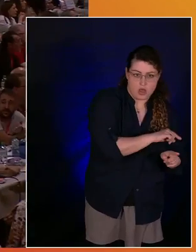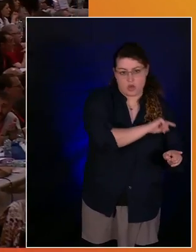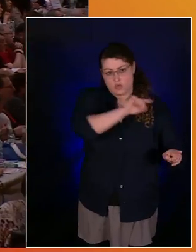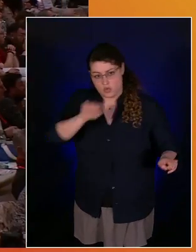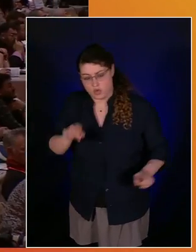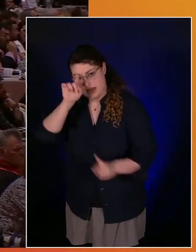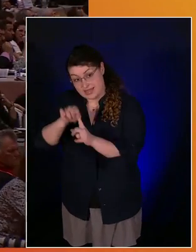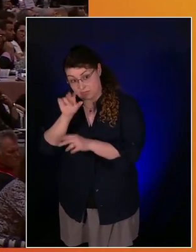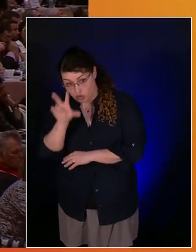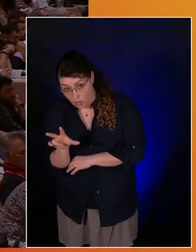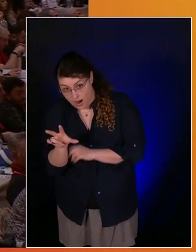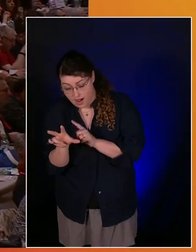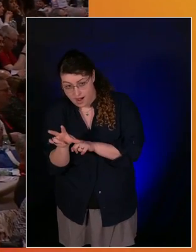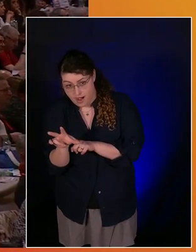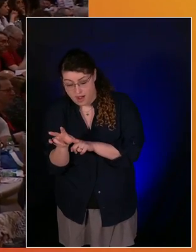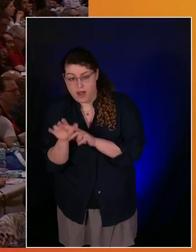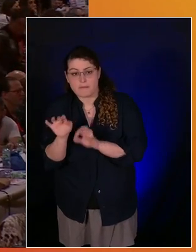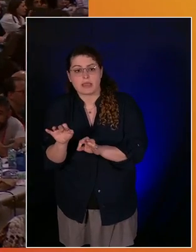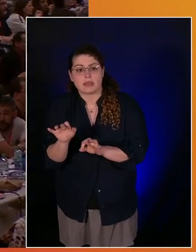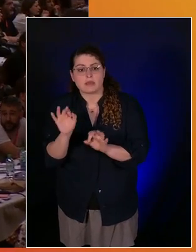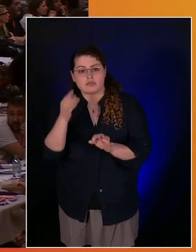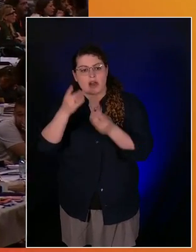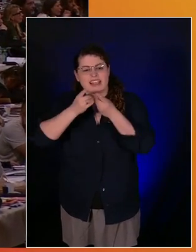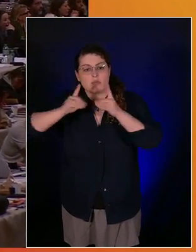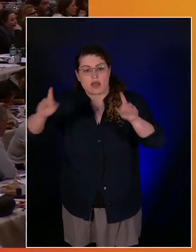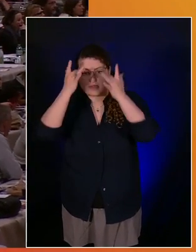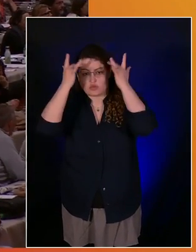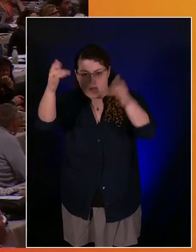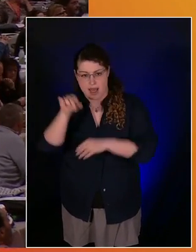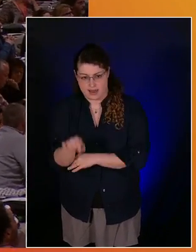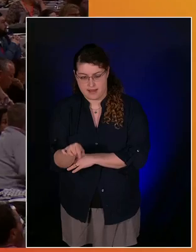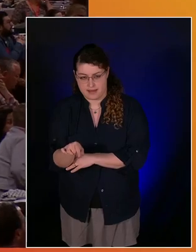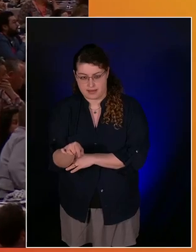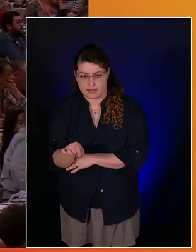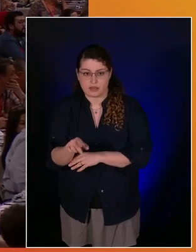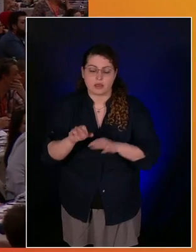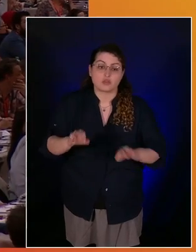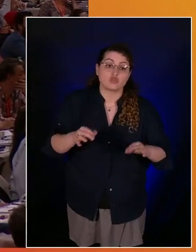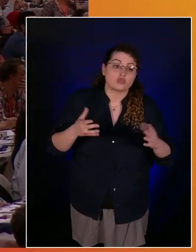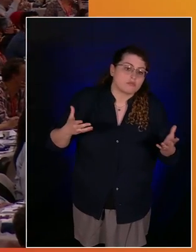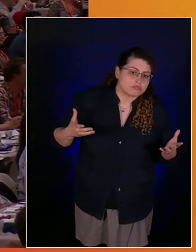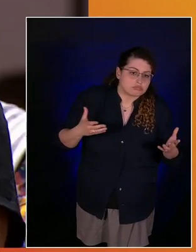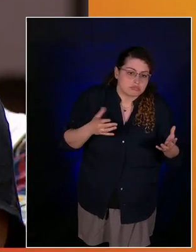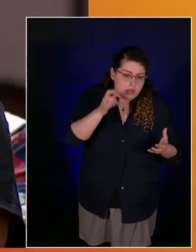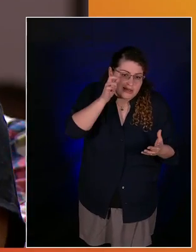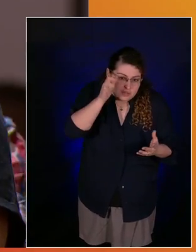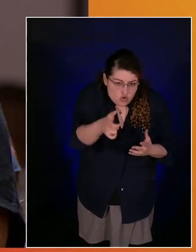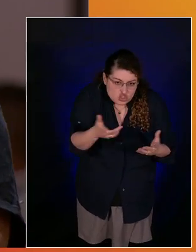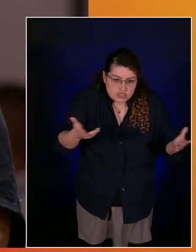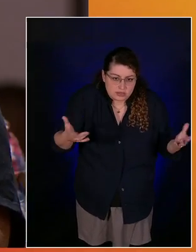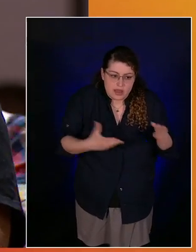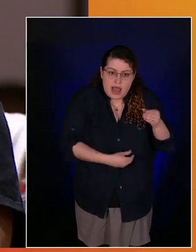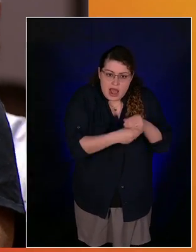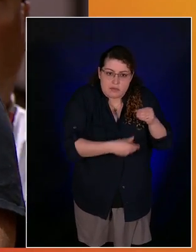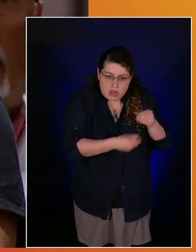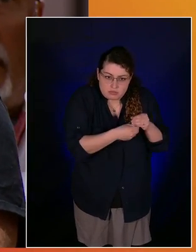et qui concerne qui concerne la démocratie culturelle qui a été mis et évidemment c'est tout à fait cohérent que que qu'un amendement